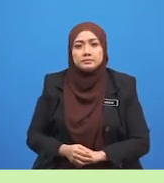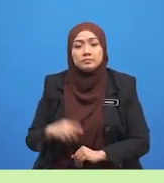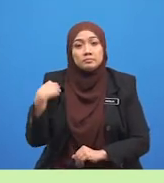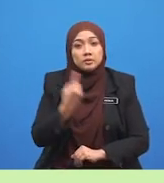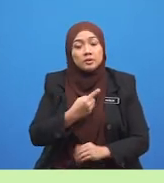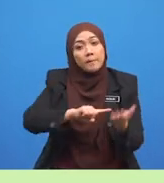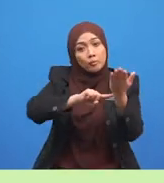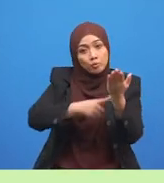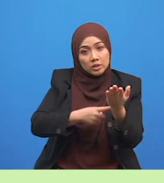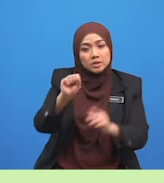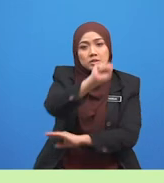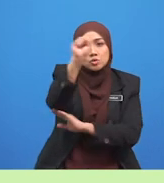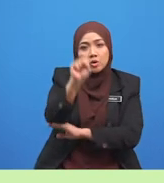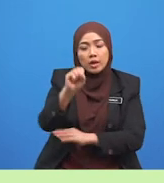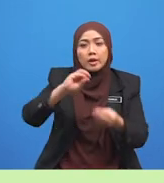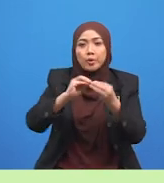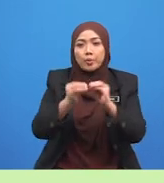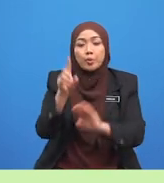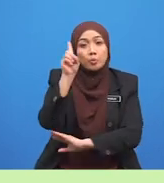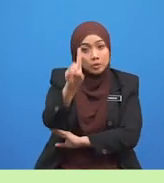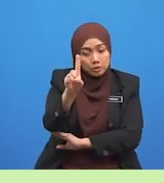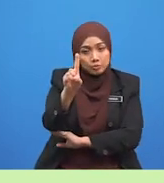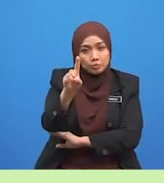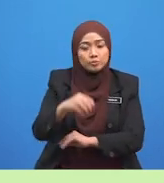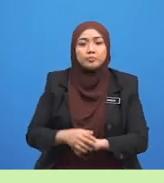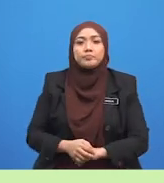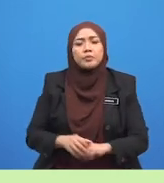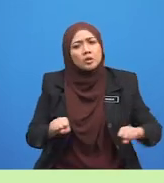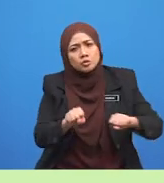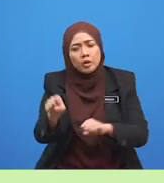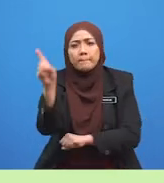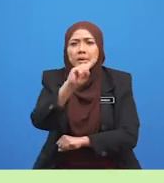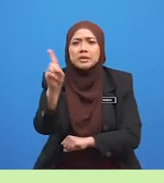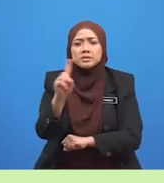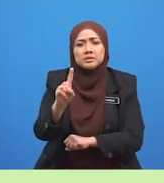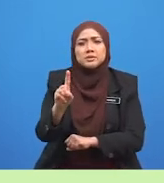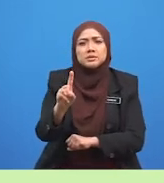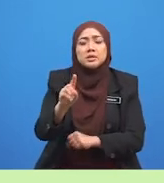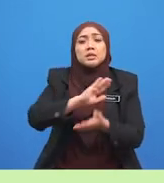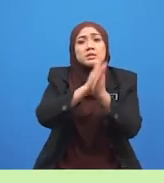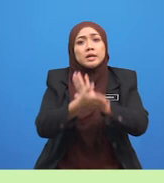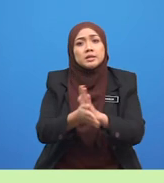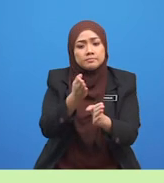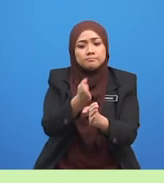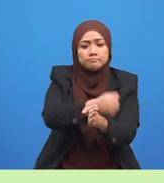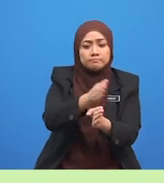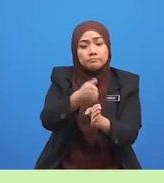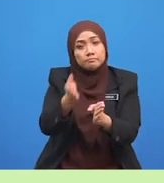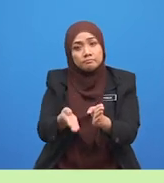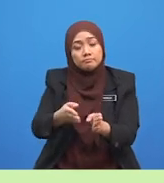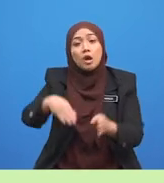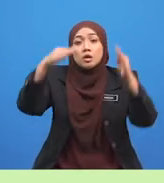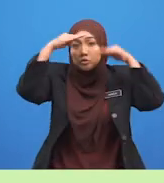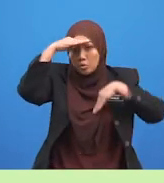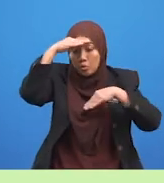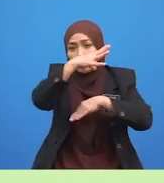Kita mulakan soalan pertama iaitu sungai manakah yang menjadi sempadan negeri Johor